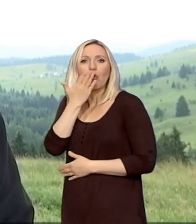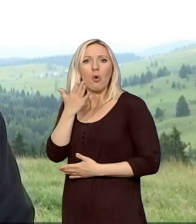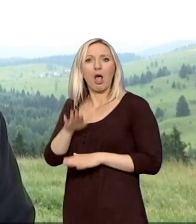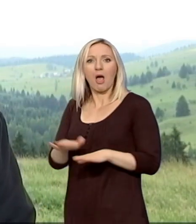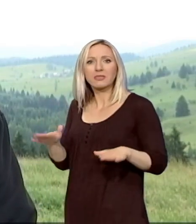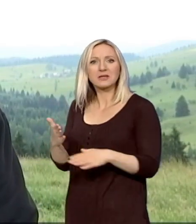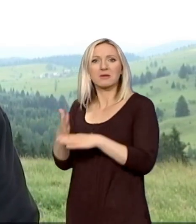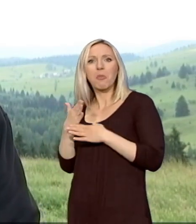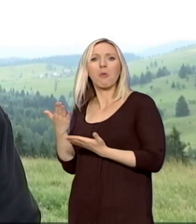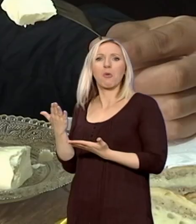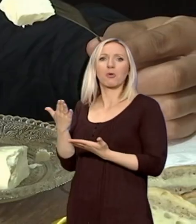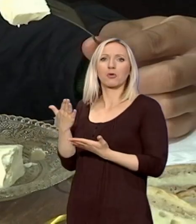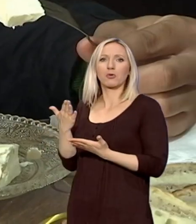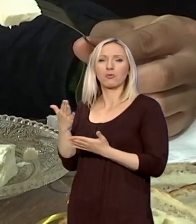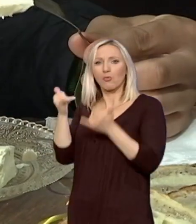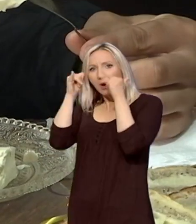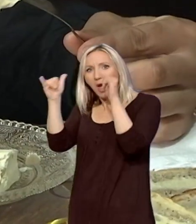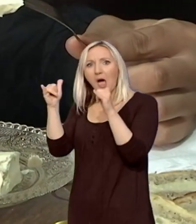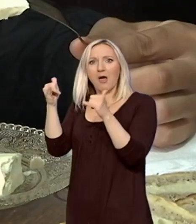pomognu oko krava, oko posla.